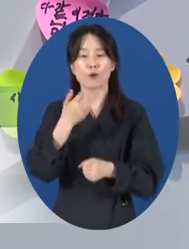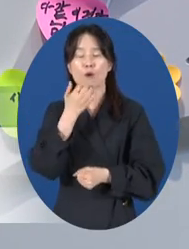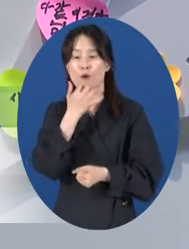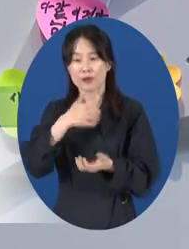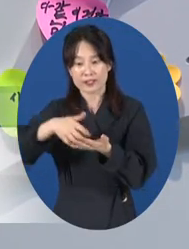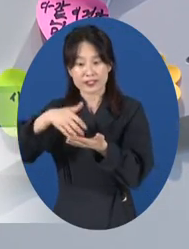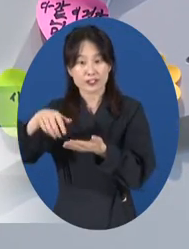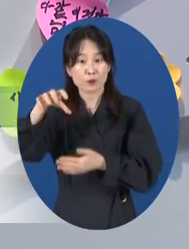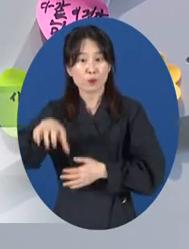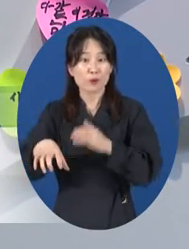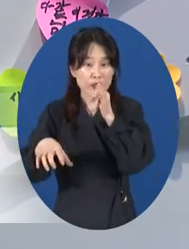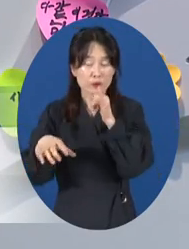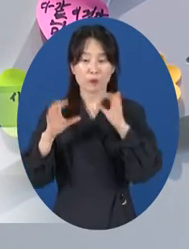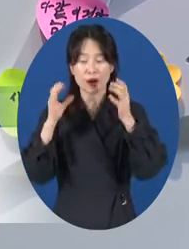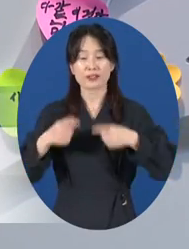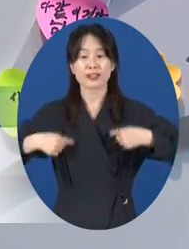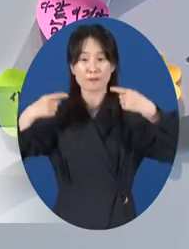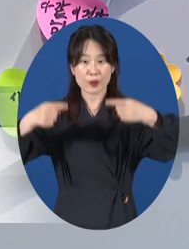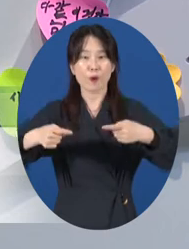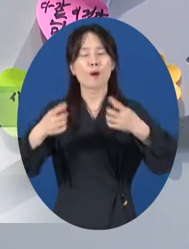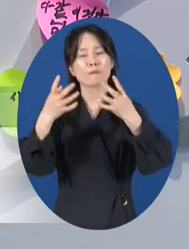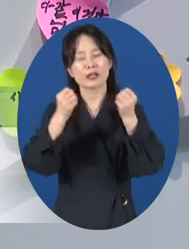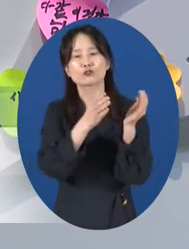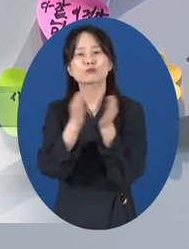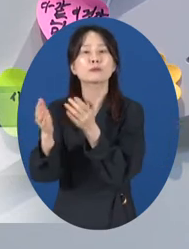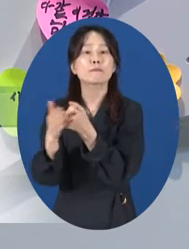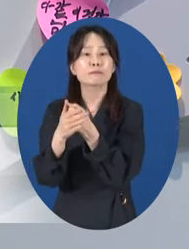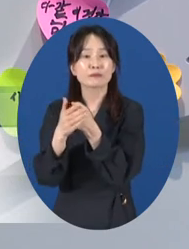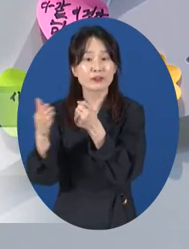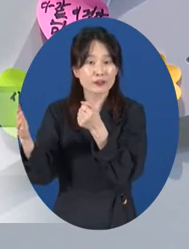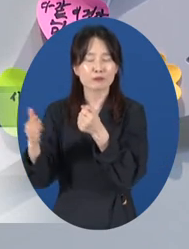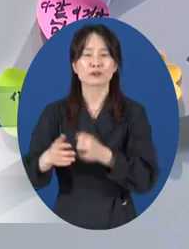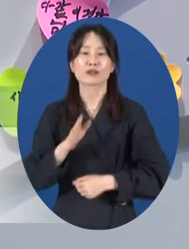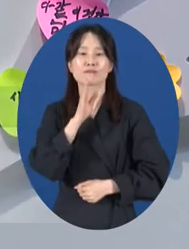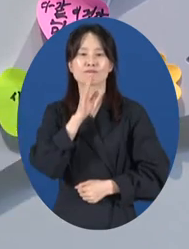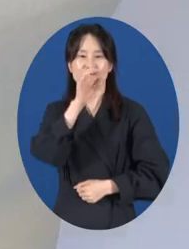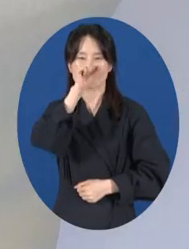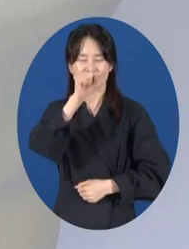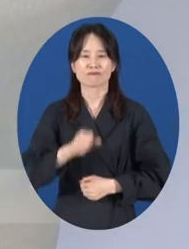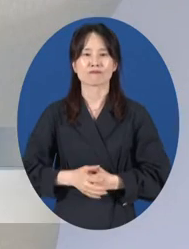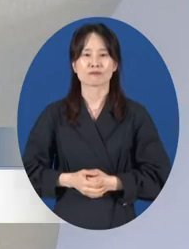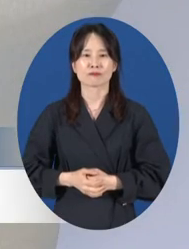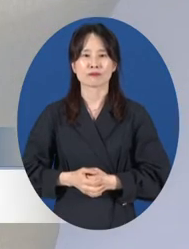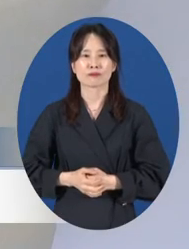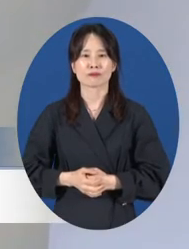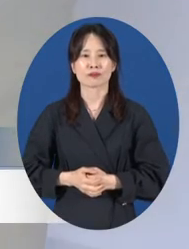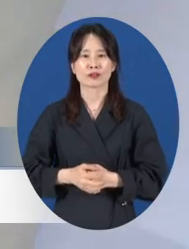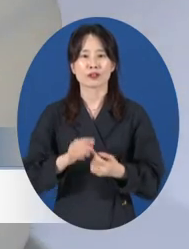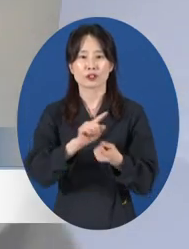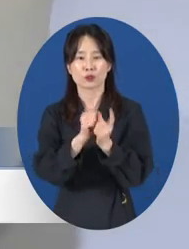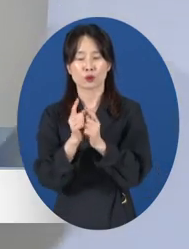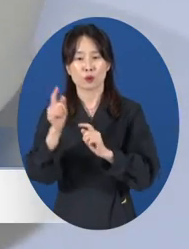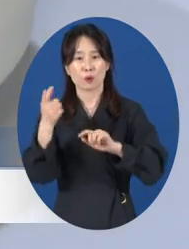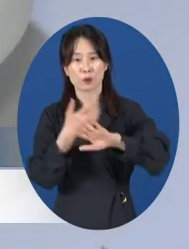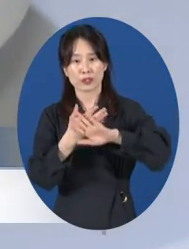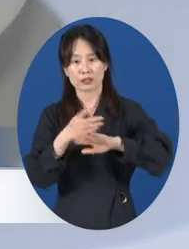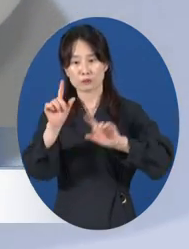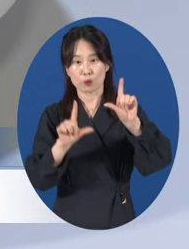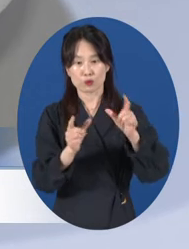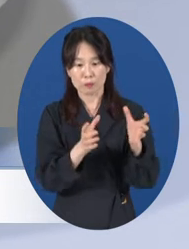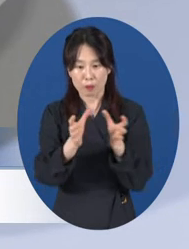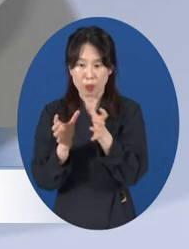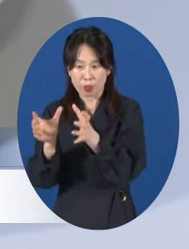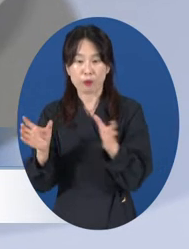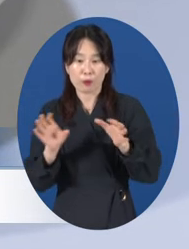있고 아이들이 참여할 수 있는 것들이 많이 만들어져 있어서 정말 좋았던 것 같아요. 서로 다른 도자기들을 이어붙여